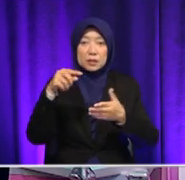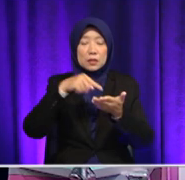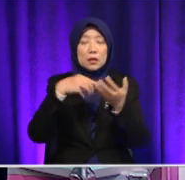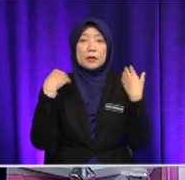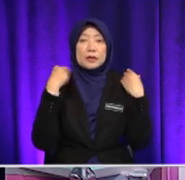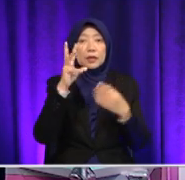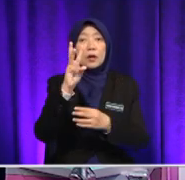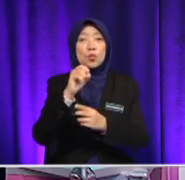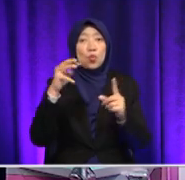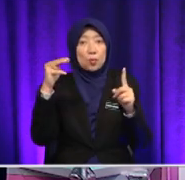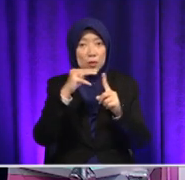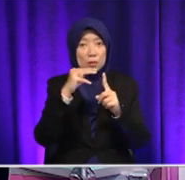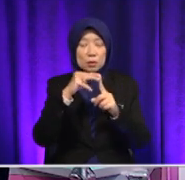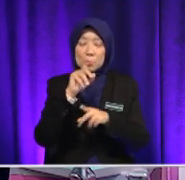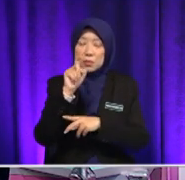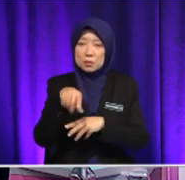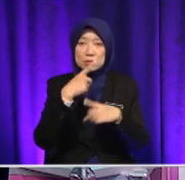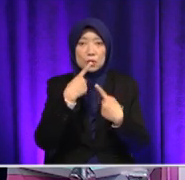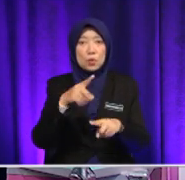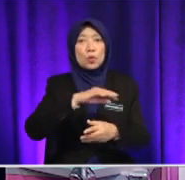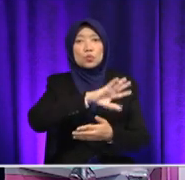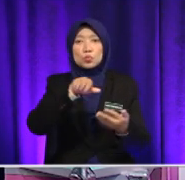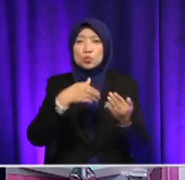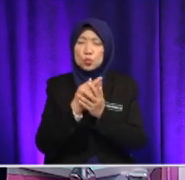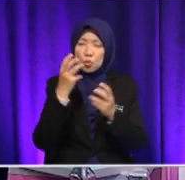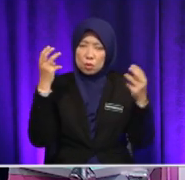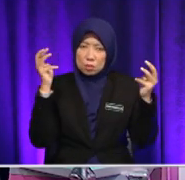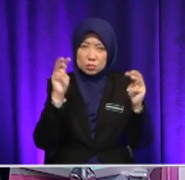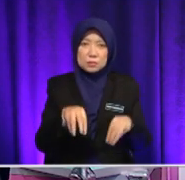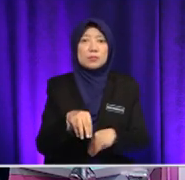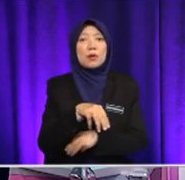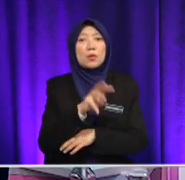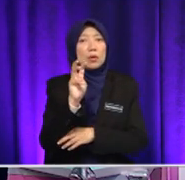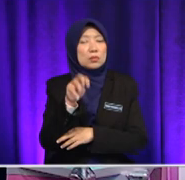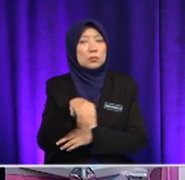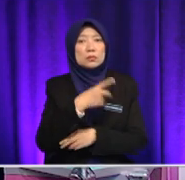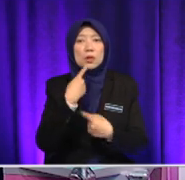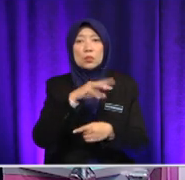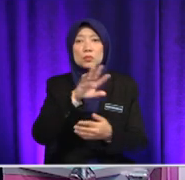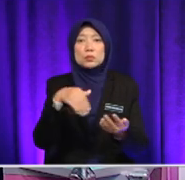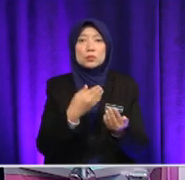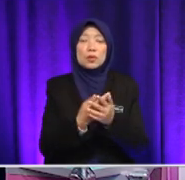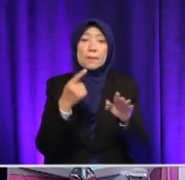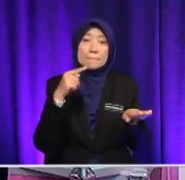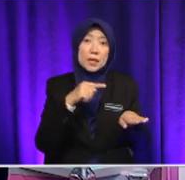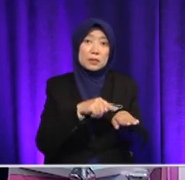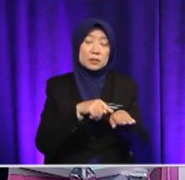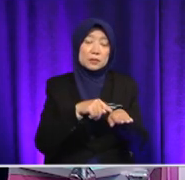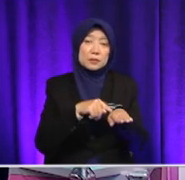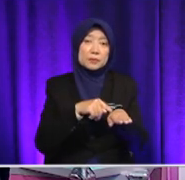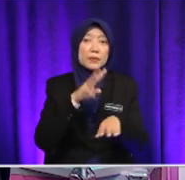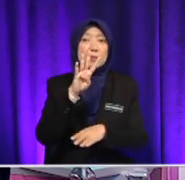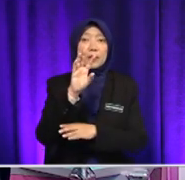maka wajib Jawa semua soalnya oke masa yang disadarkan biasanya